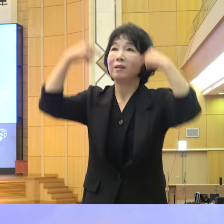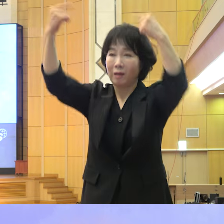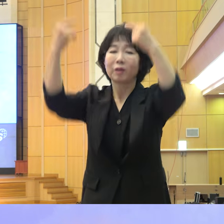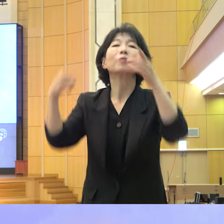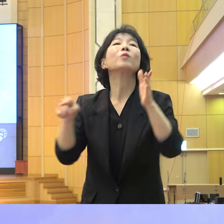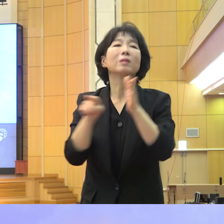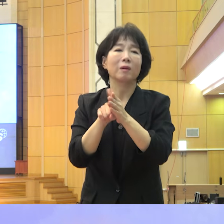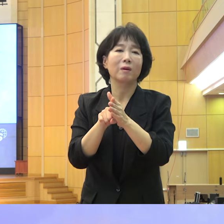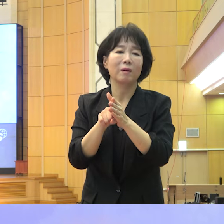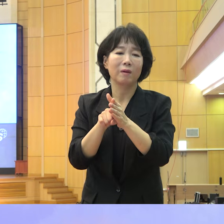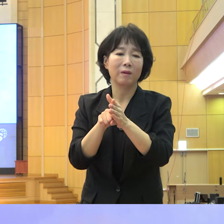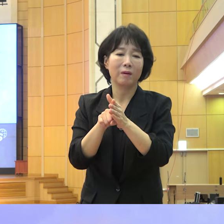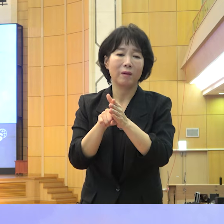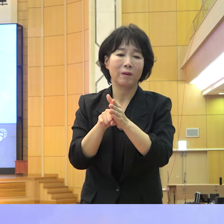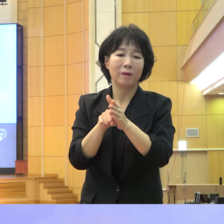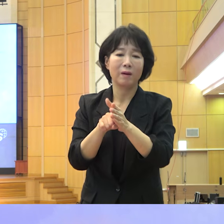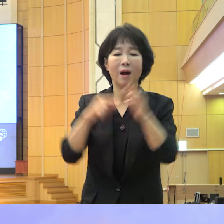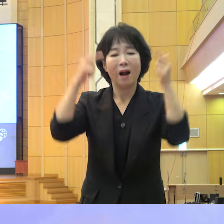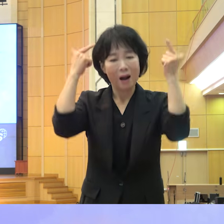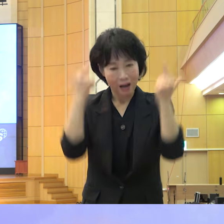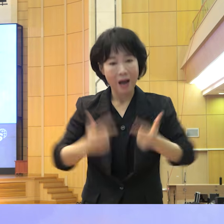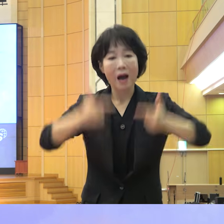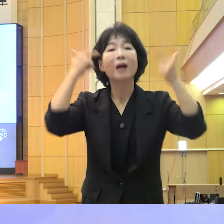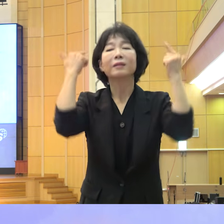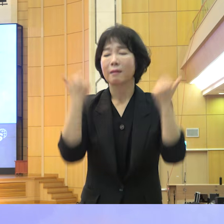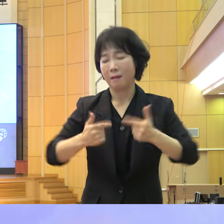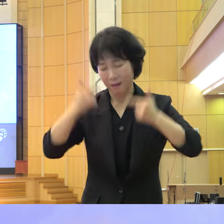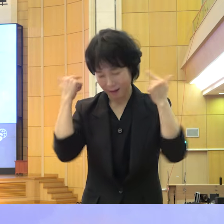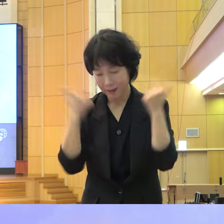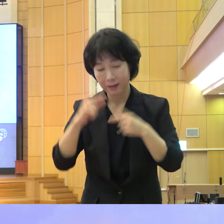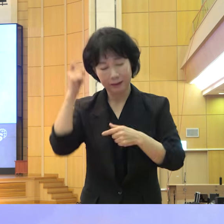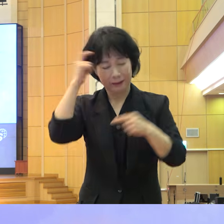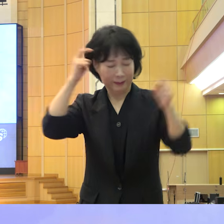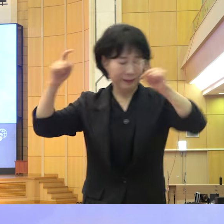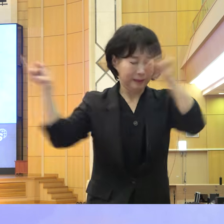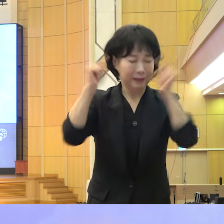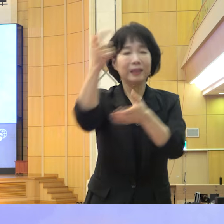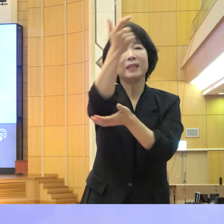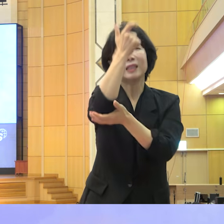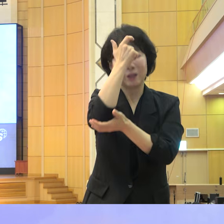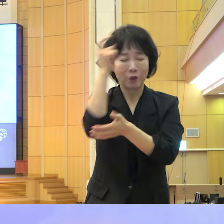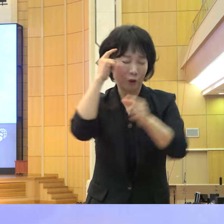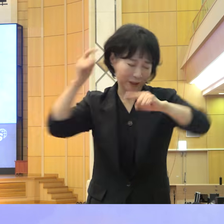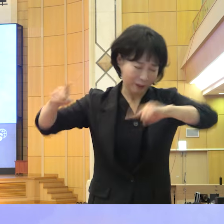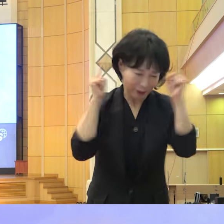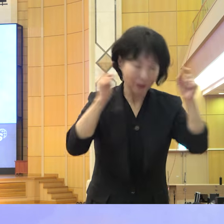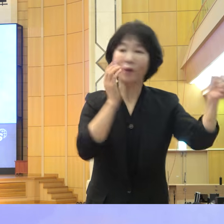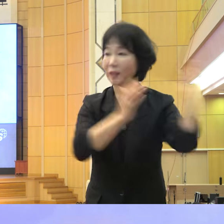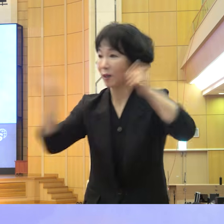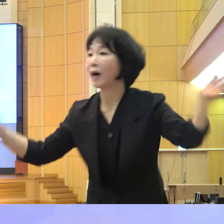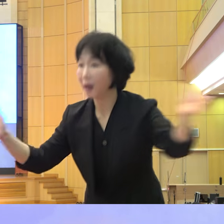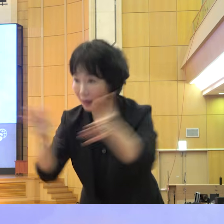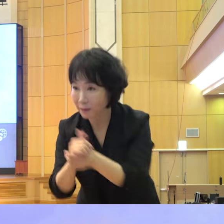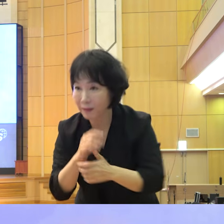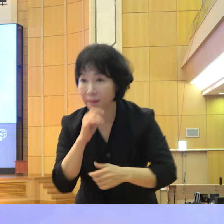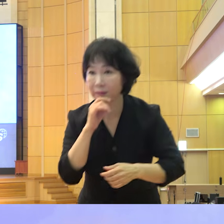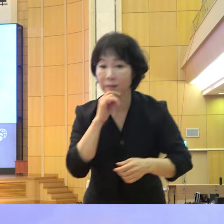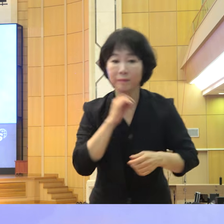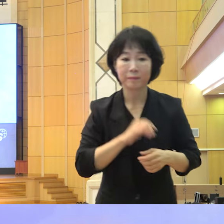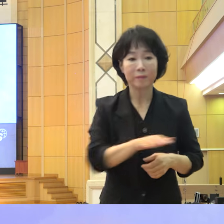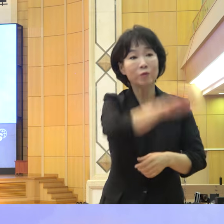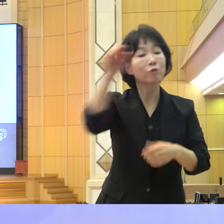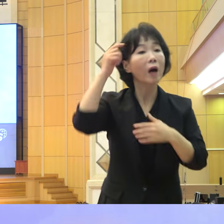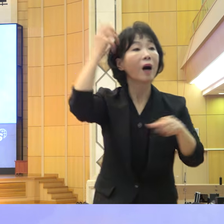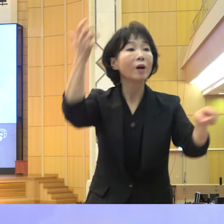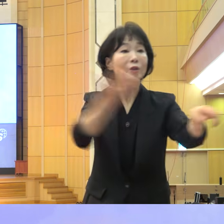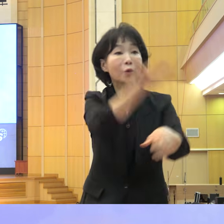들어가는 인자 앞에 서도록 항상 기도하며 깨어 있으라 하시니라.